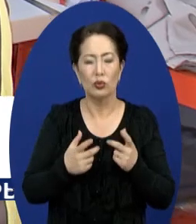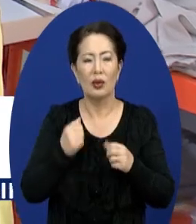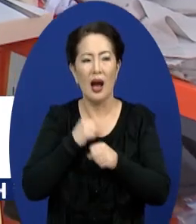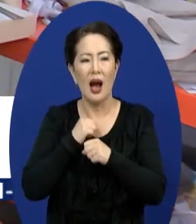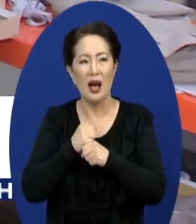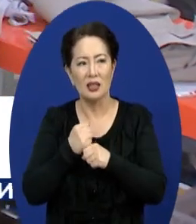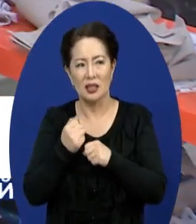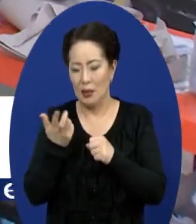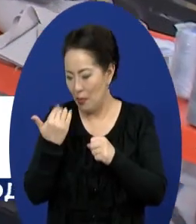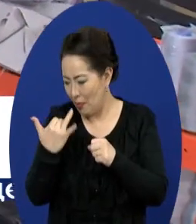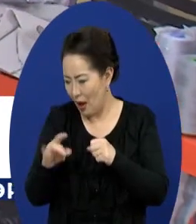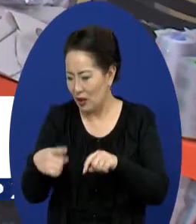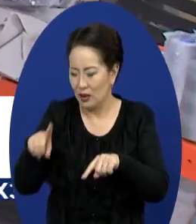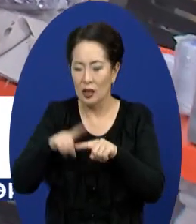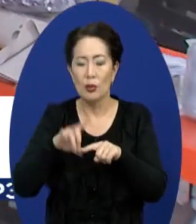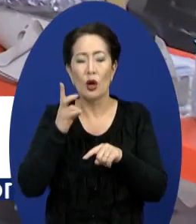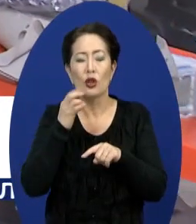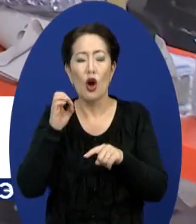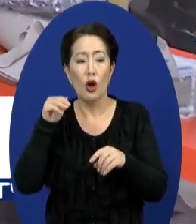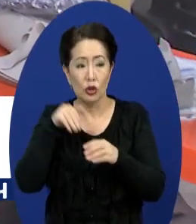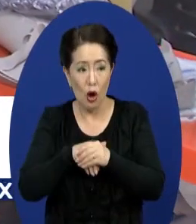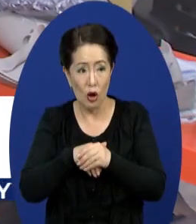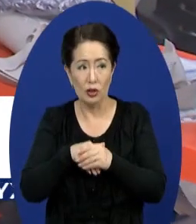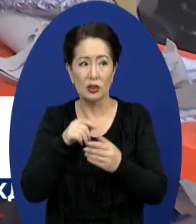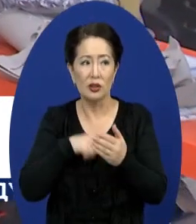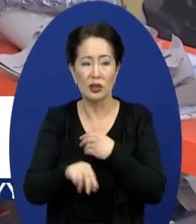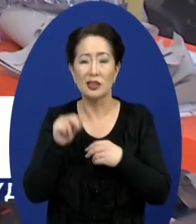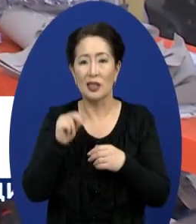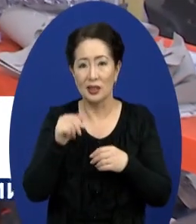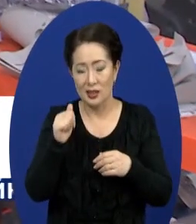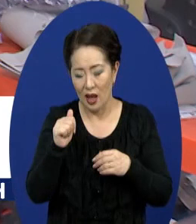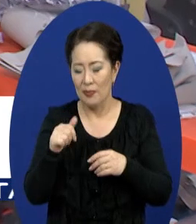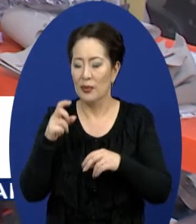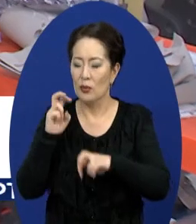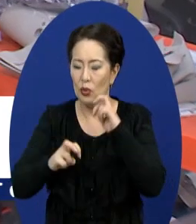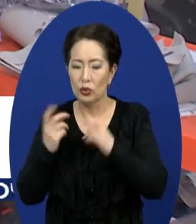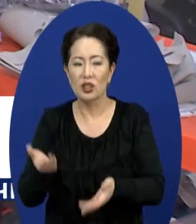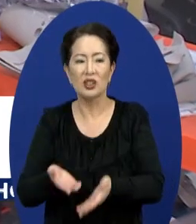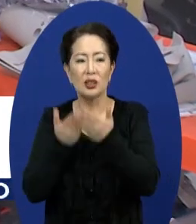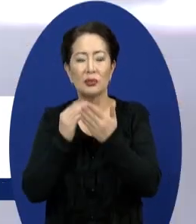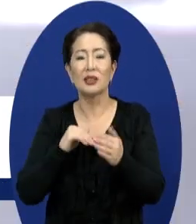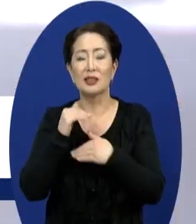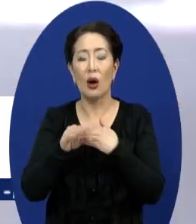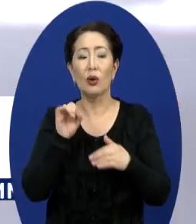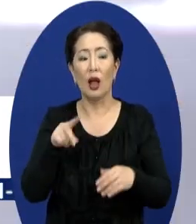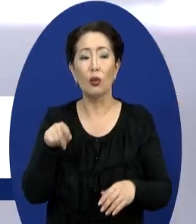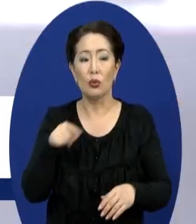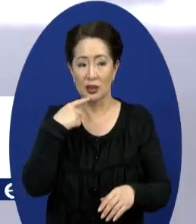байр шингээж нэмэн үртэг шингэдэг учраас чанартай за үйлдвэрлэлийг дэмжих бас нэг давуу тал болдог гэдгийг хэлж байгаа